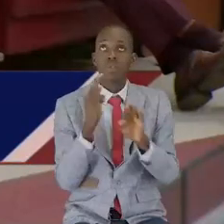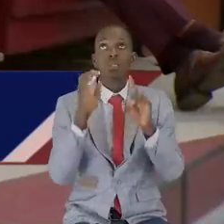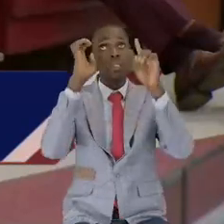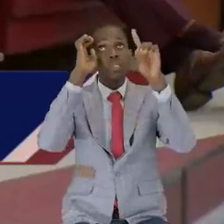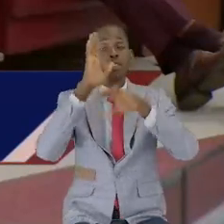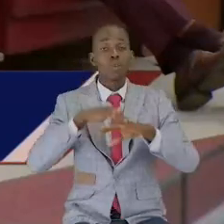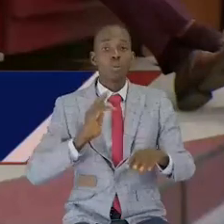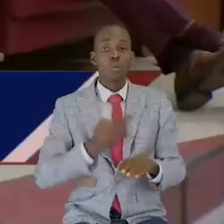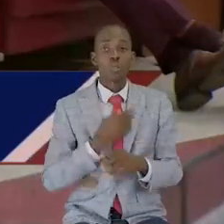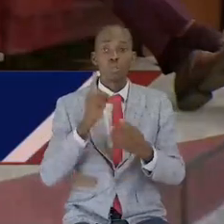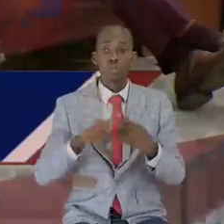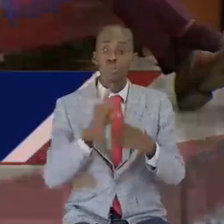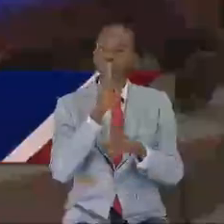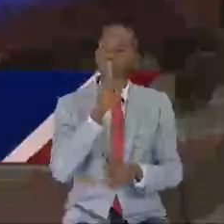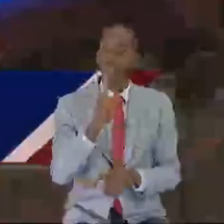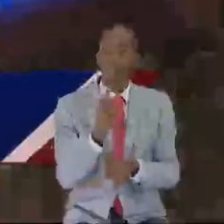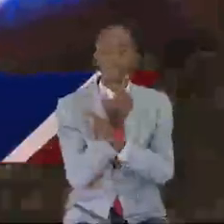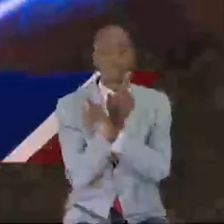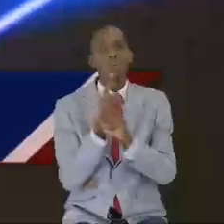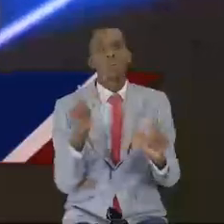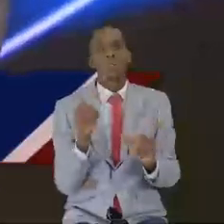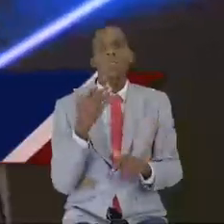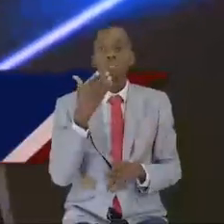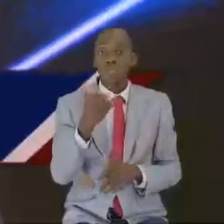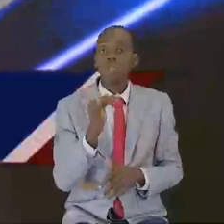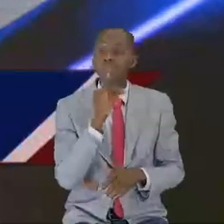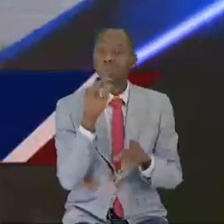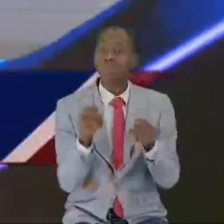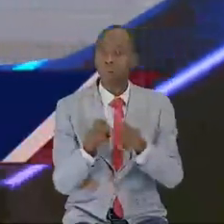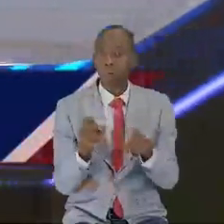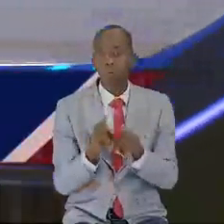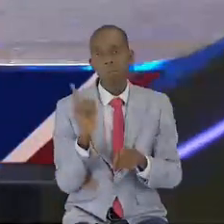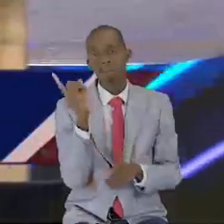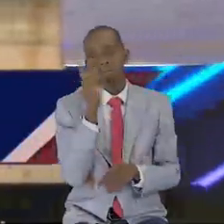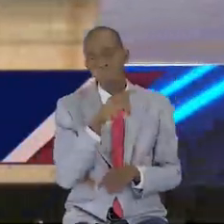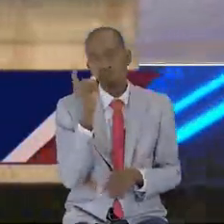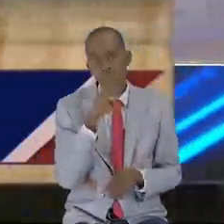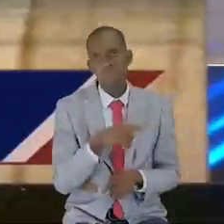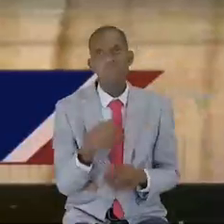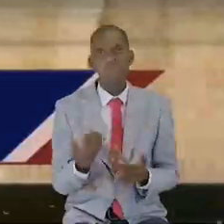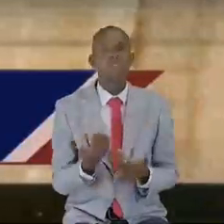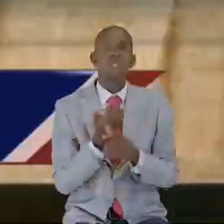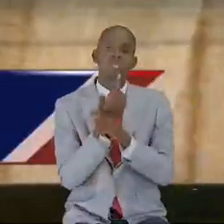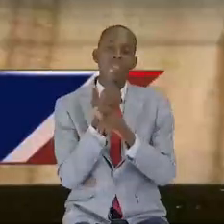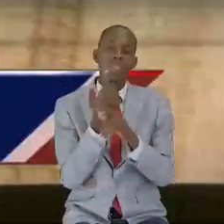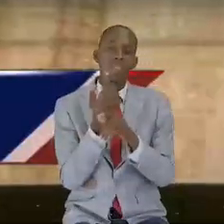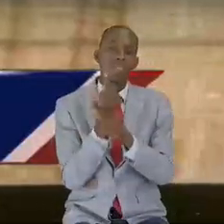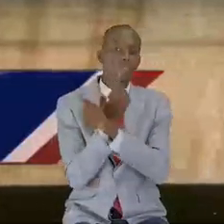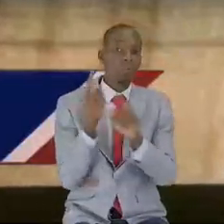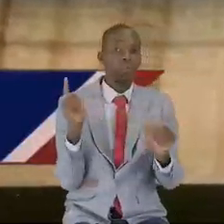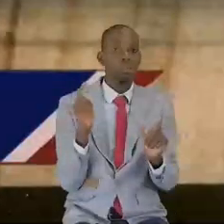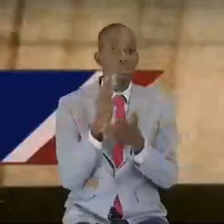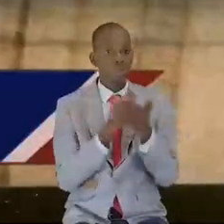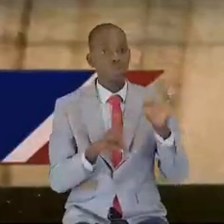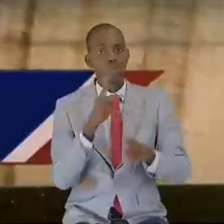liberté. Et il y a la vraie liberté, il y a la fausse, une fausse idée sur la liberté. Je suis né